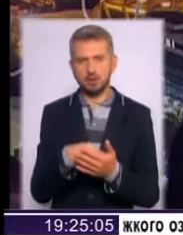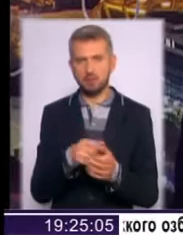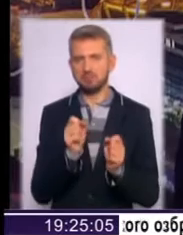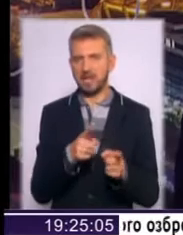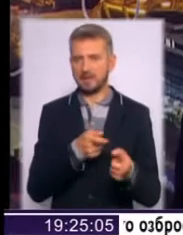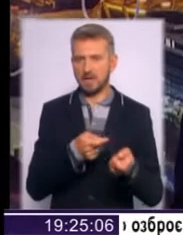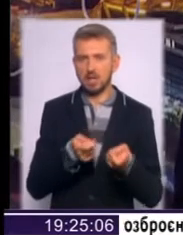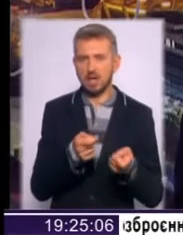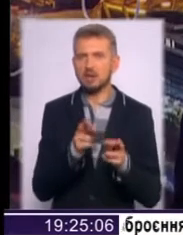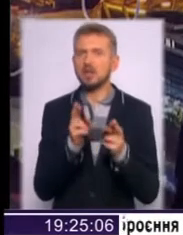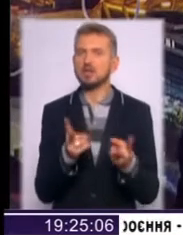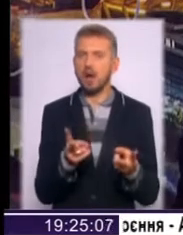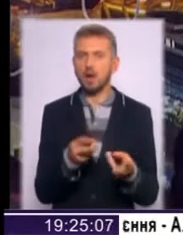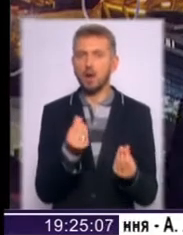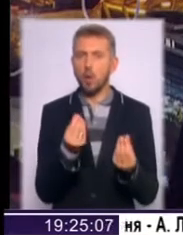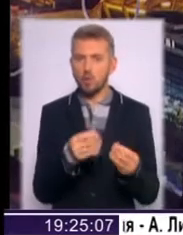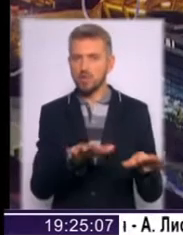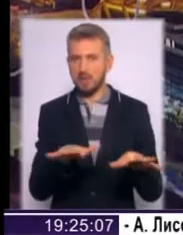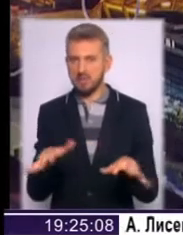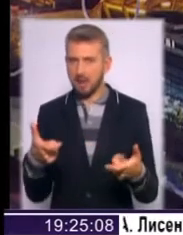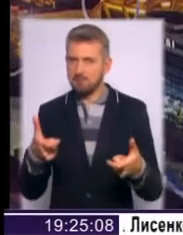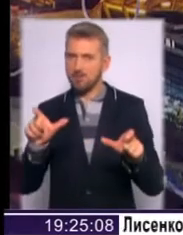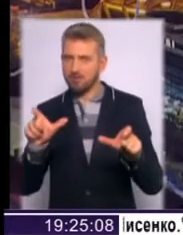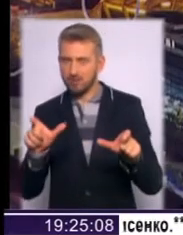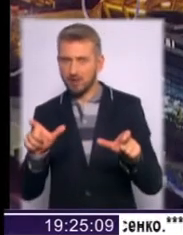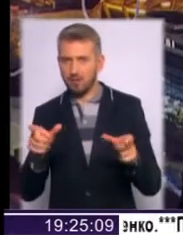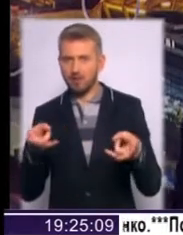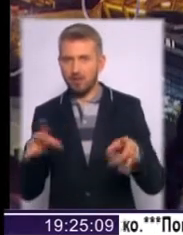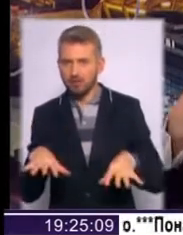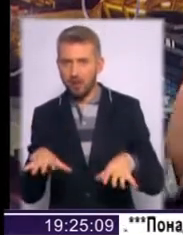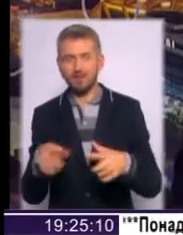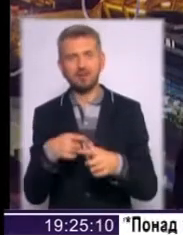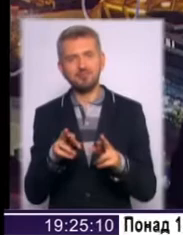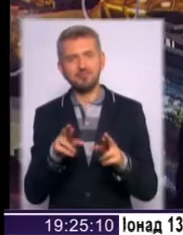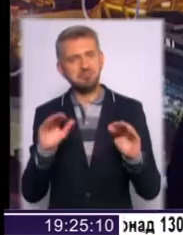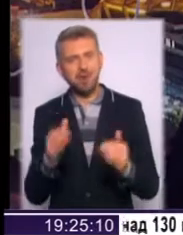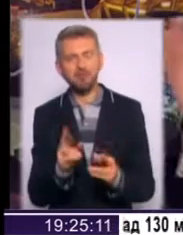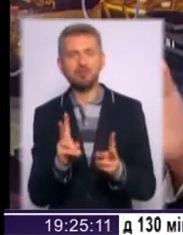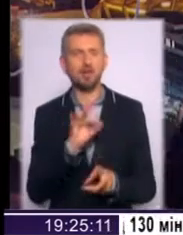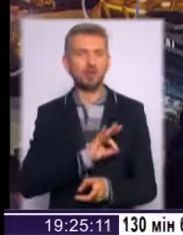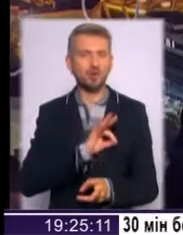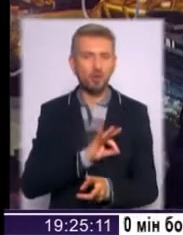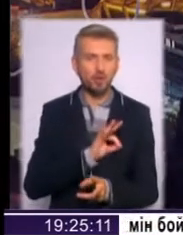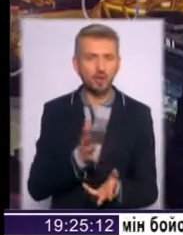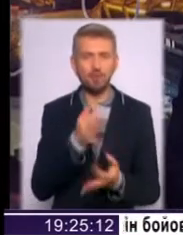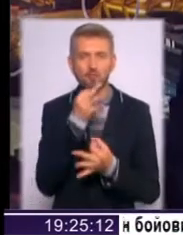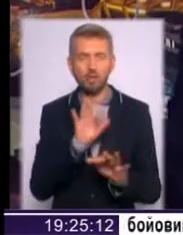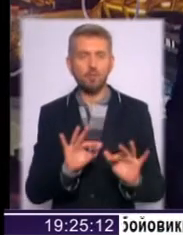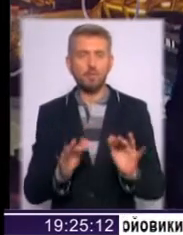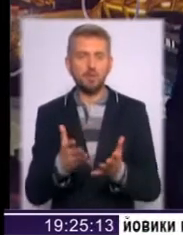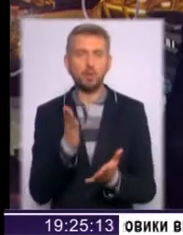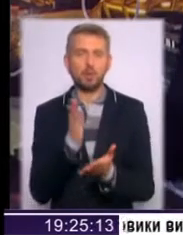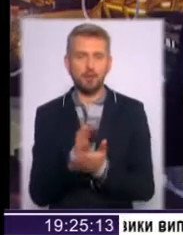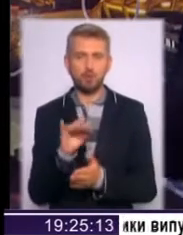гроші на місцях більше потрапляє, залишається. Як вони там використовуються? Тобто, в будь-якому випадку є про